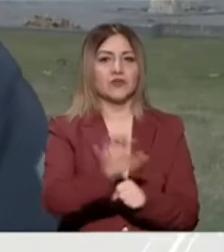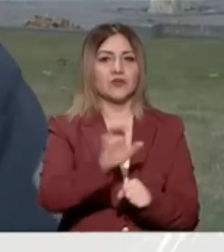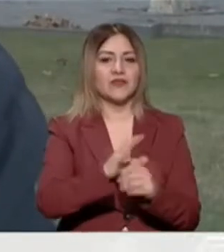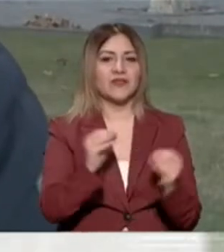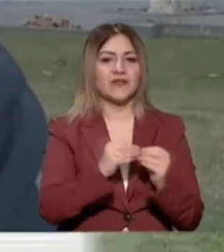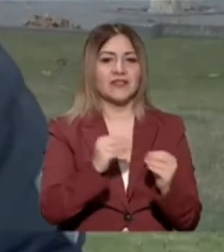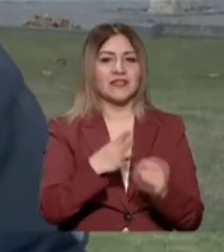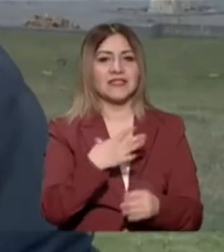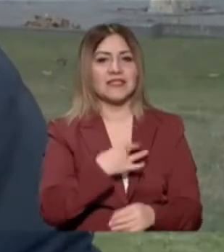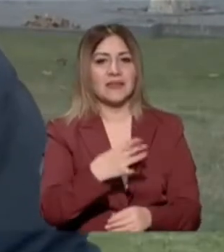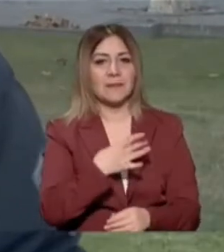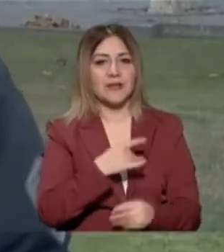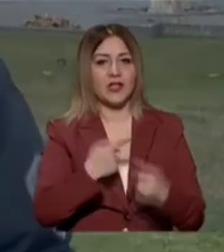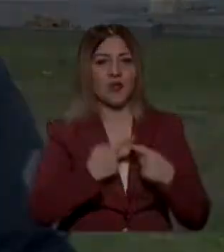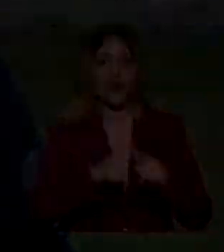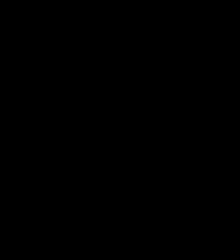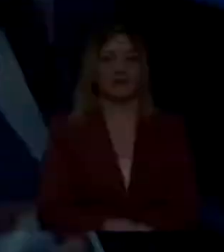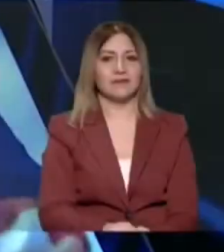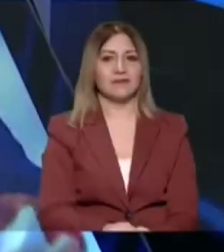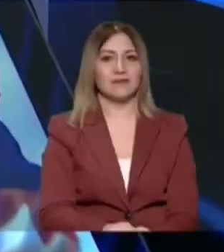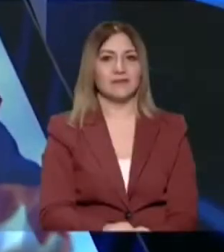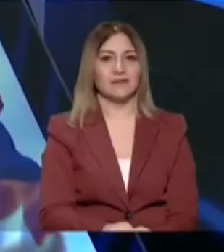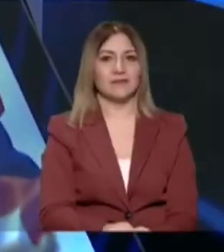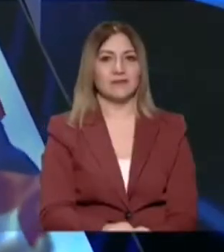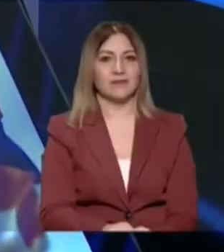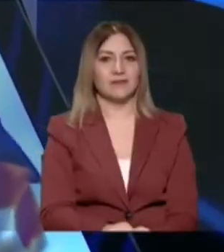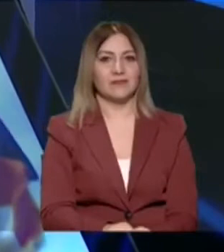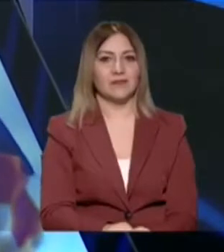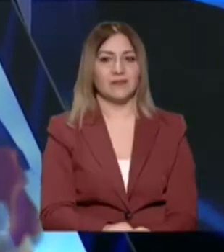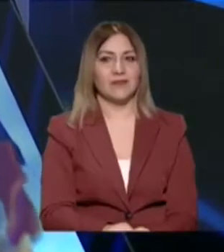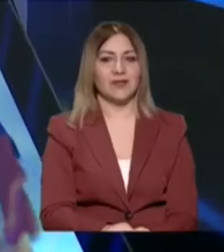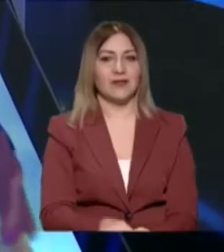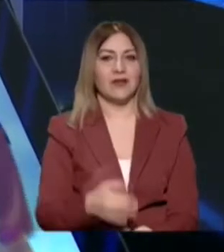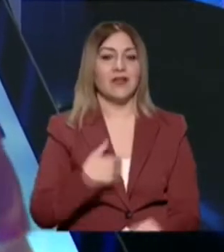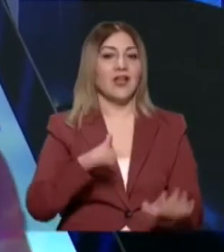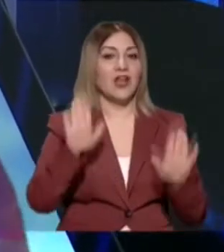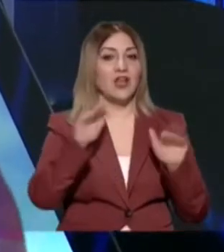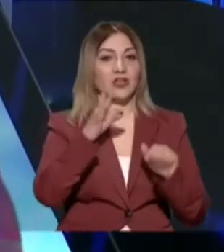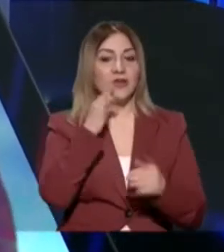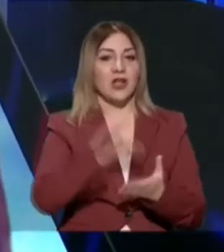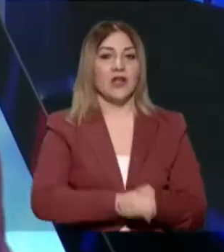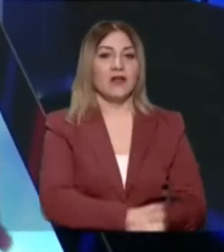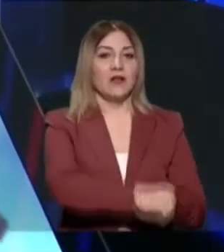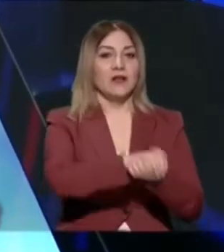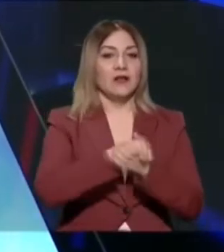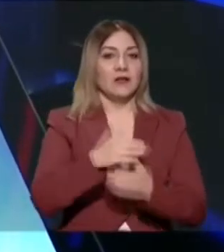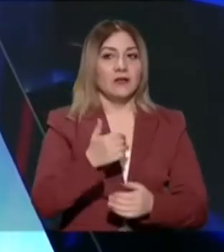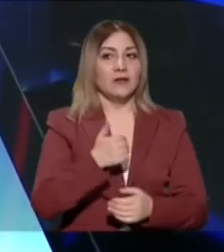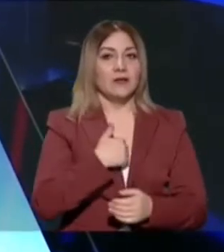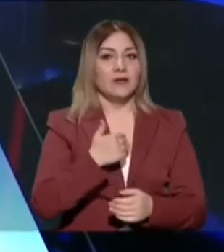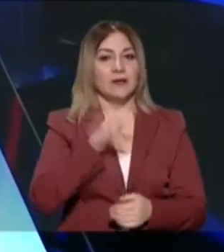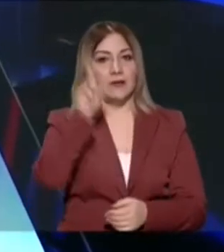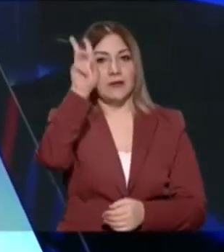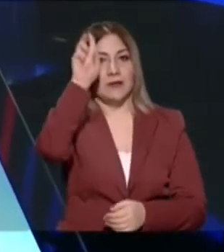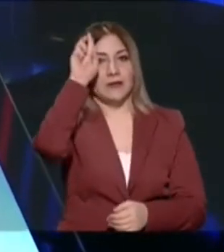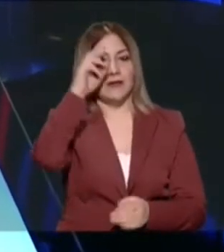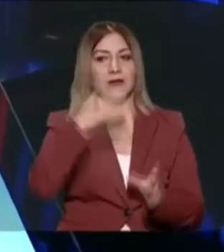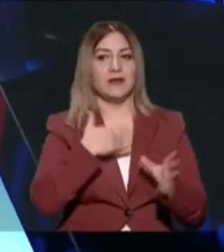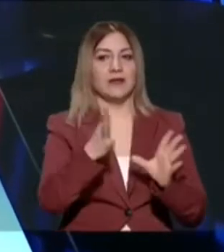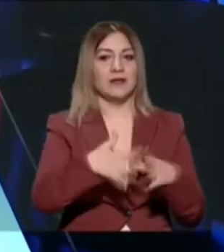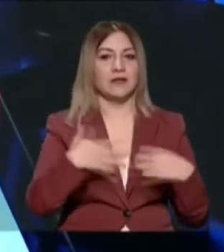ենք, սպիտակներն ենք գործում ուղարկում։ Ես ձեզ հրաժեշտ եմ տալիս խաղաղություն մաղթում մեր երկրին